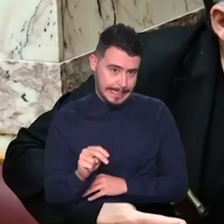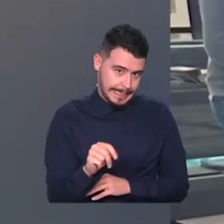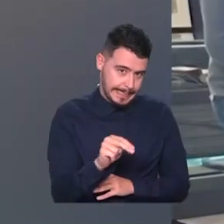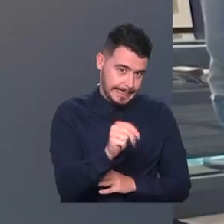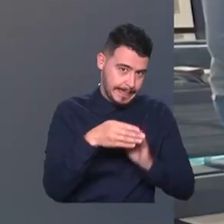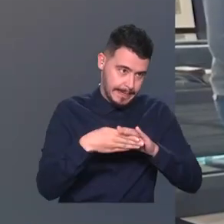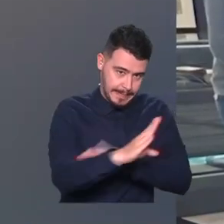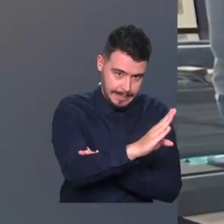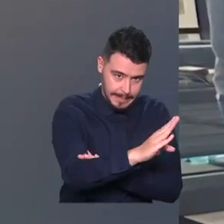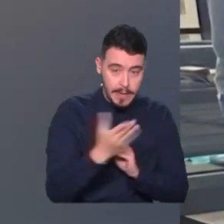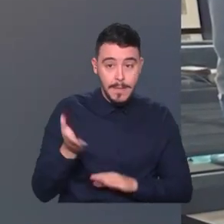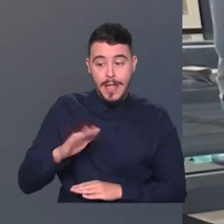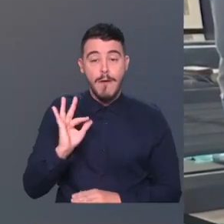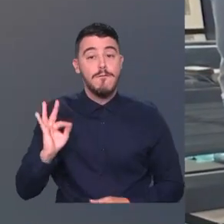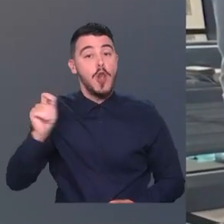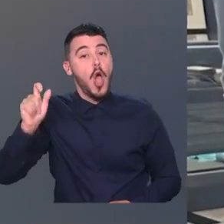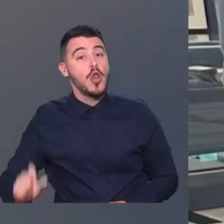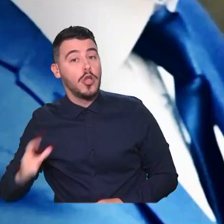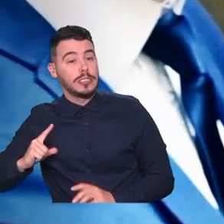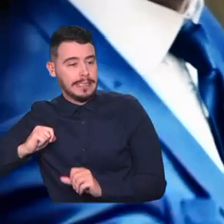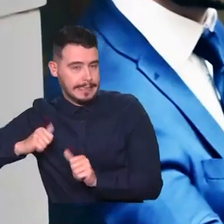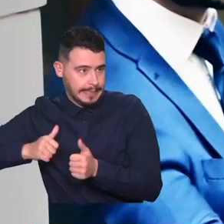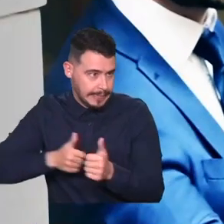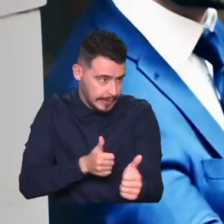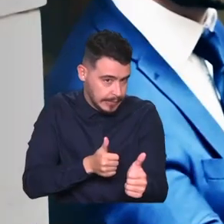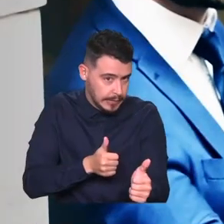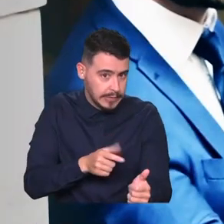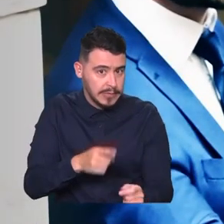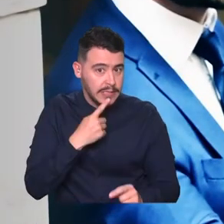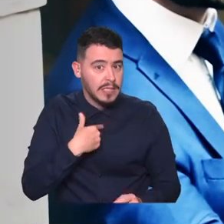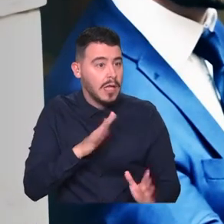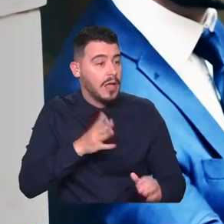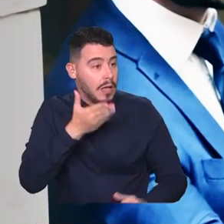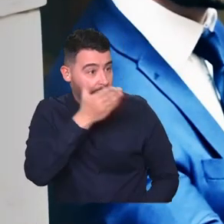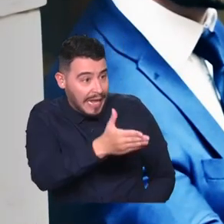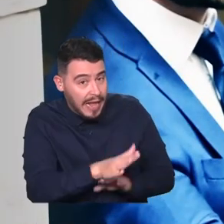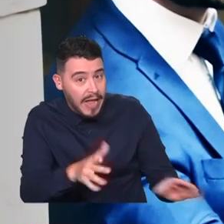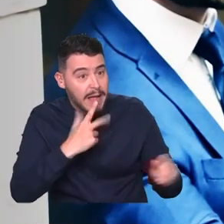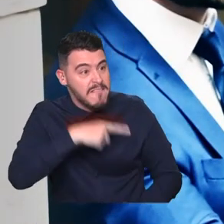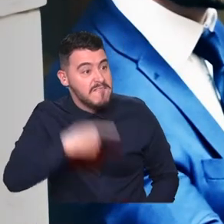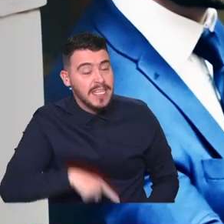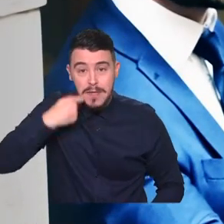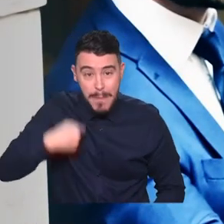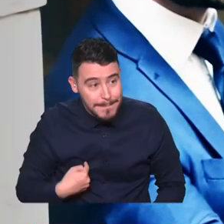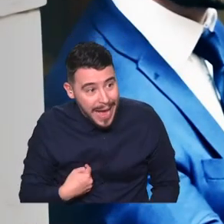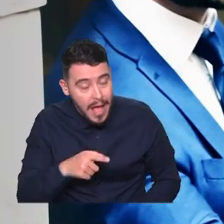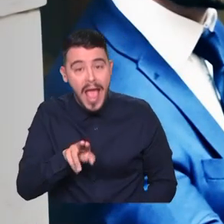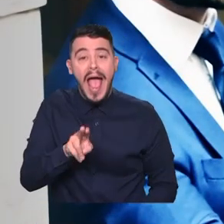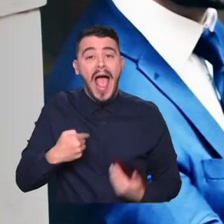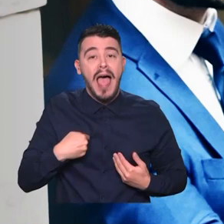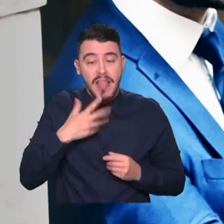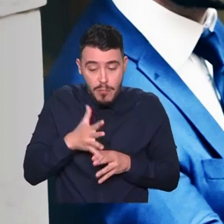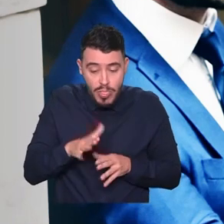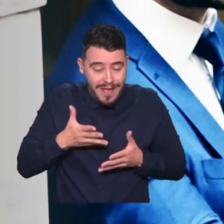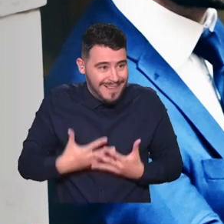Φλώρος, αποφασισμένος όπως αποδείχθηκε να του επιτεθεί. Εσύ θα βρίζεις τη μάνα μου, ρε κα... που η αδελφή μου πήγε να χάσει το παιδί της χθες εξαιτίας